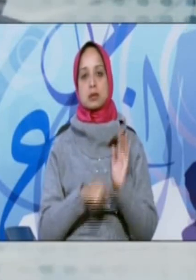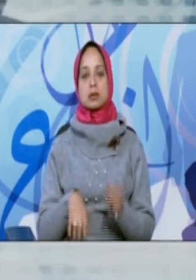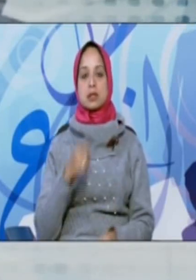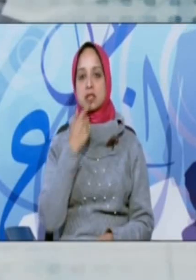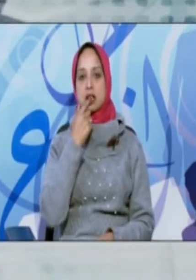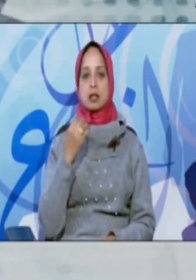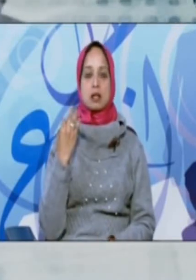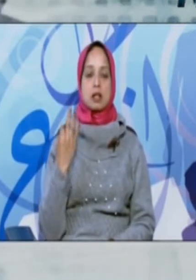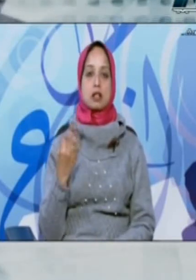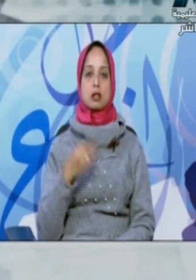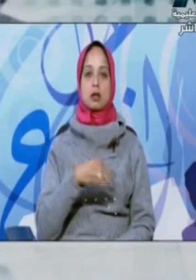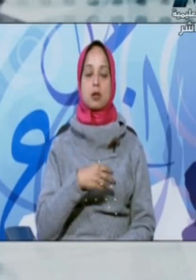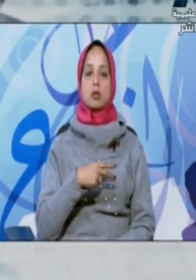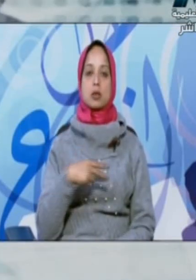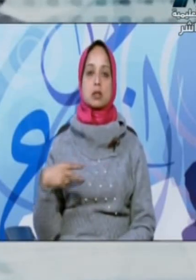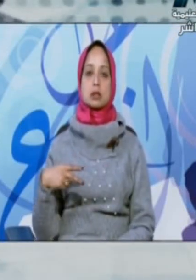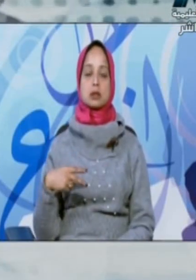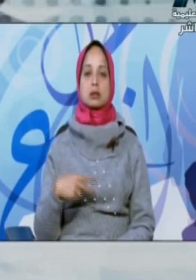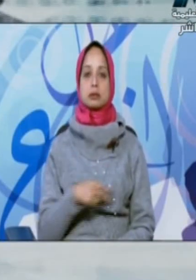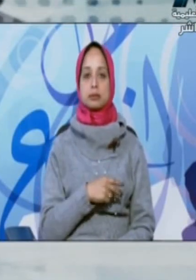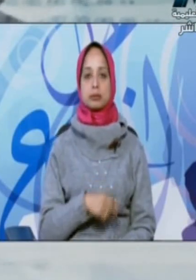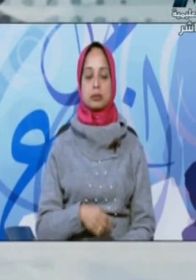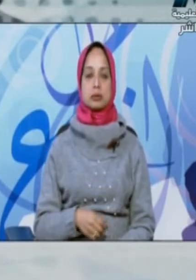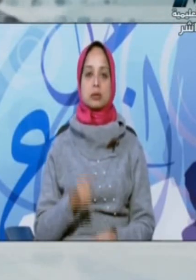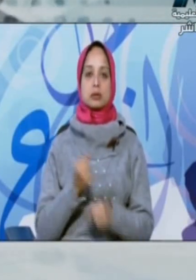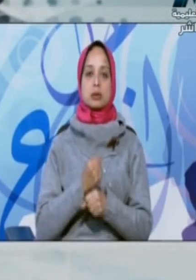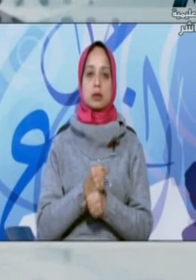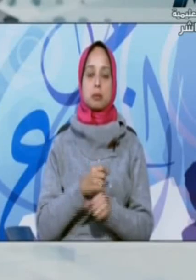23 واجراء المعاهدة.